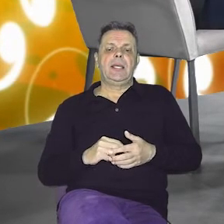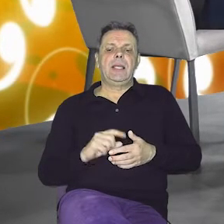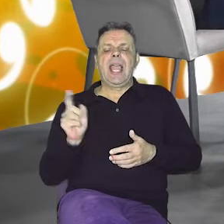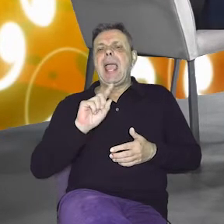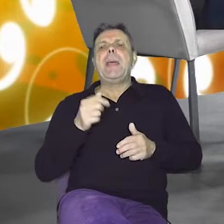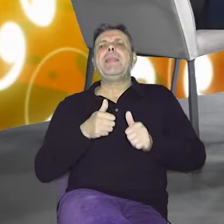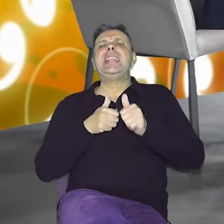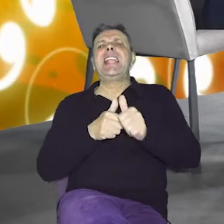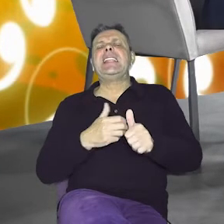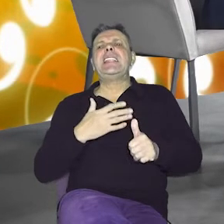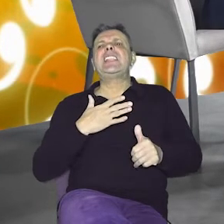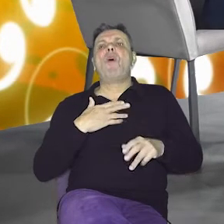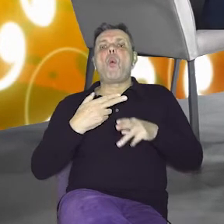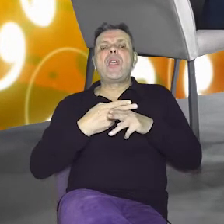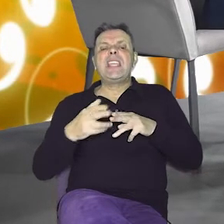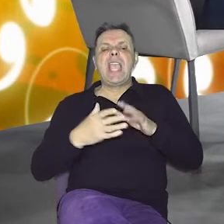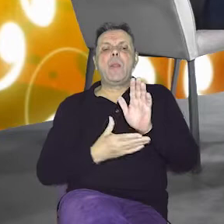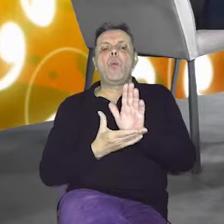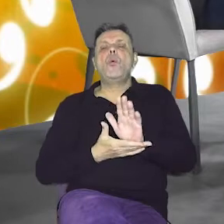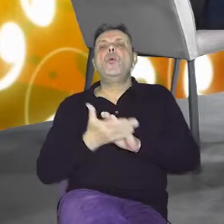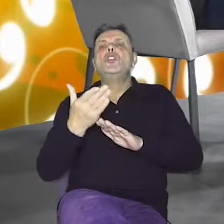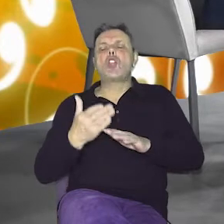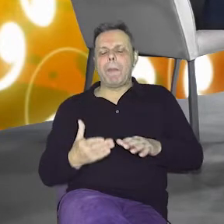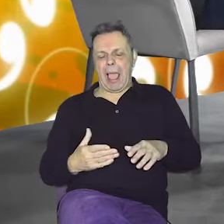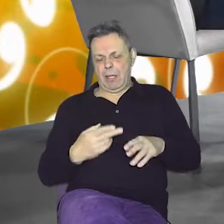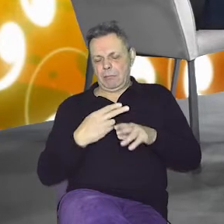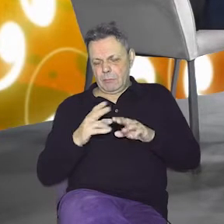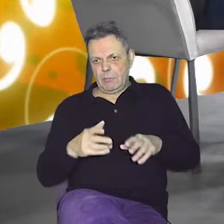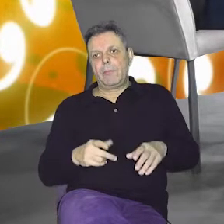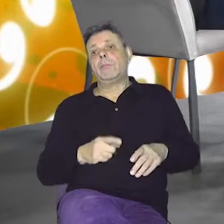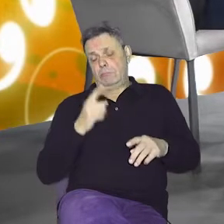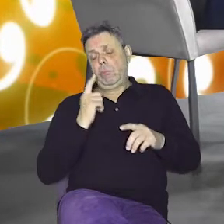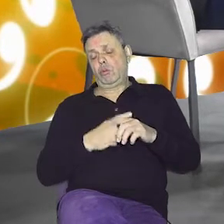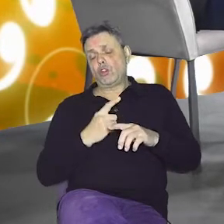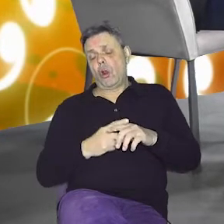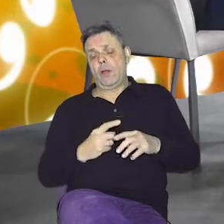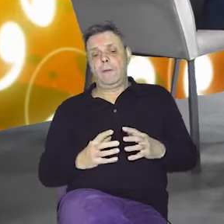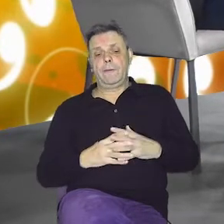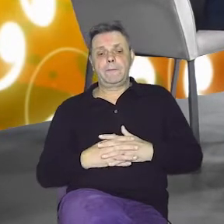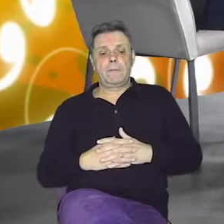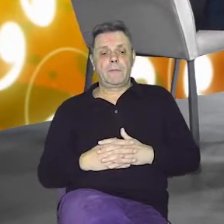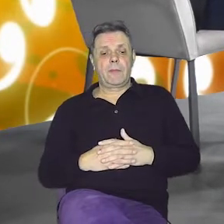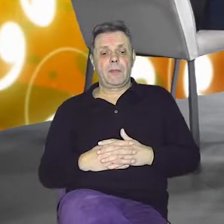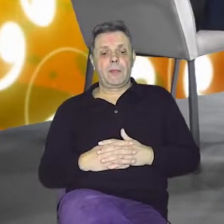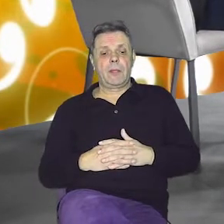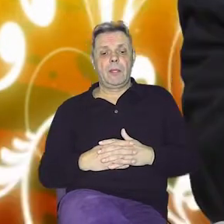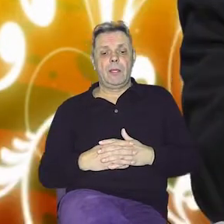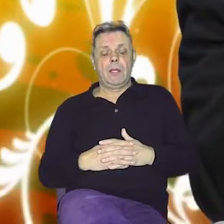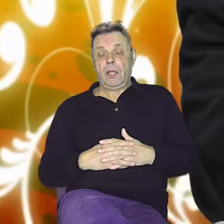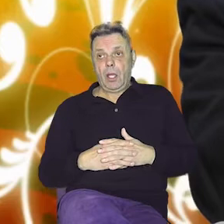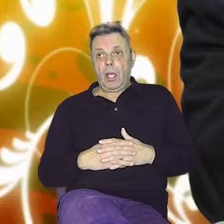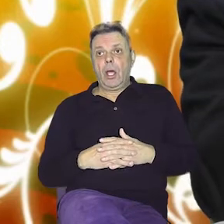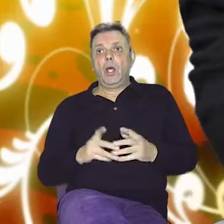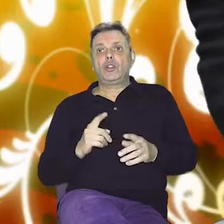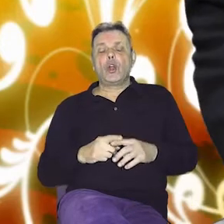ne slijedite svoju higijenu stopala. Bravo. Pa evo, budete vi moj vodič.